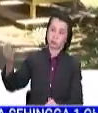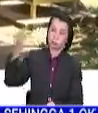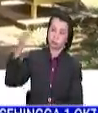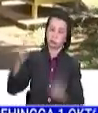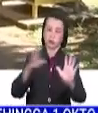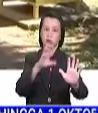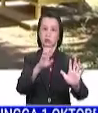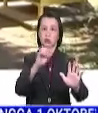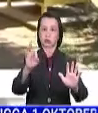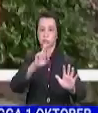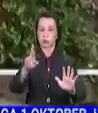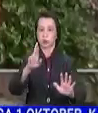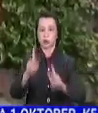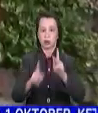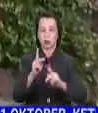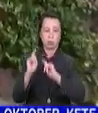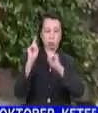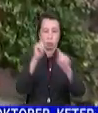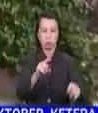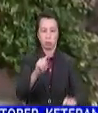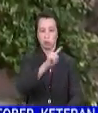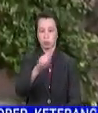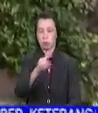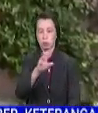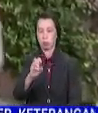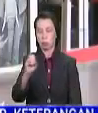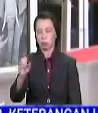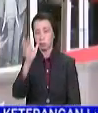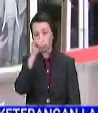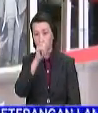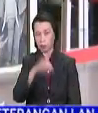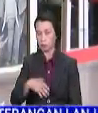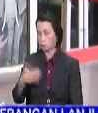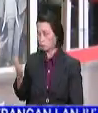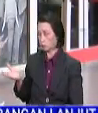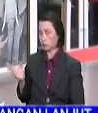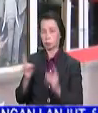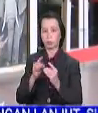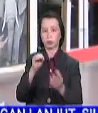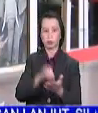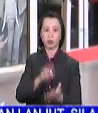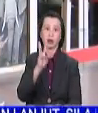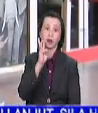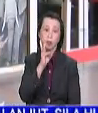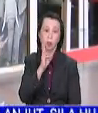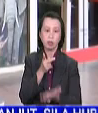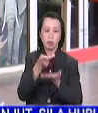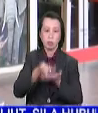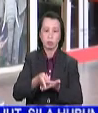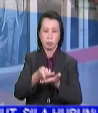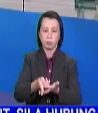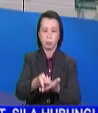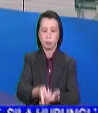500.000 pengunjung mengunjungi Zoo berkenaan beliau ditemui di Iqro